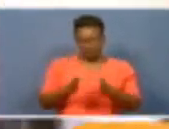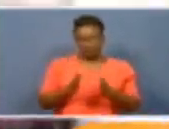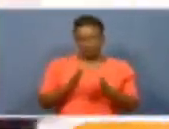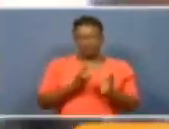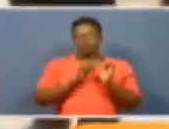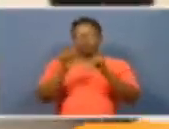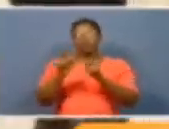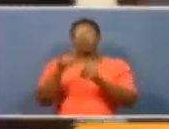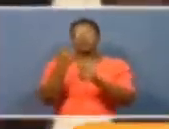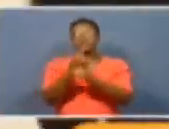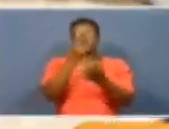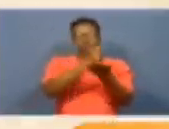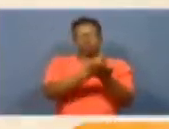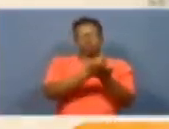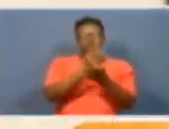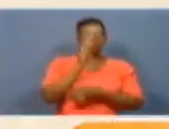maji.